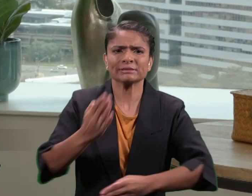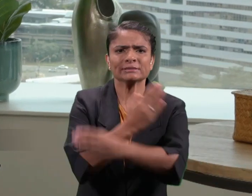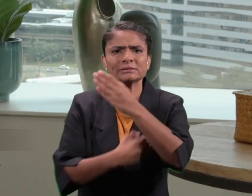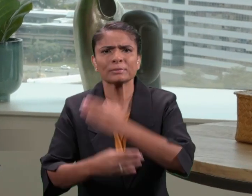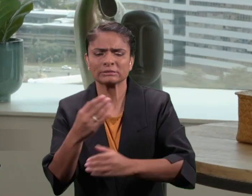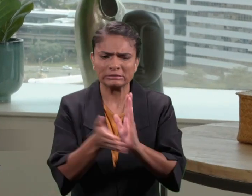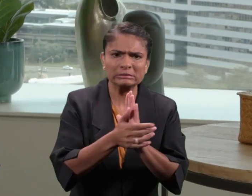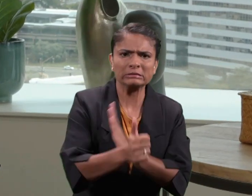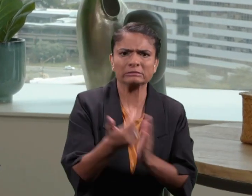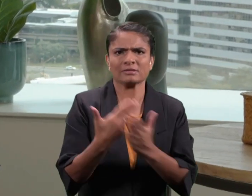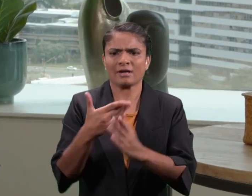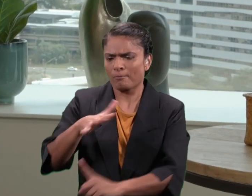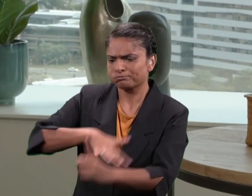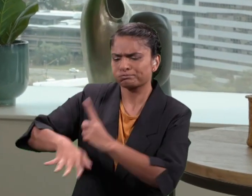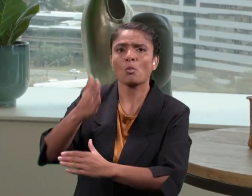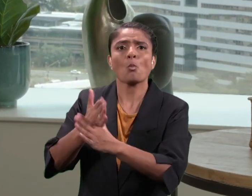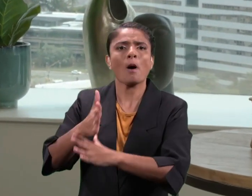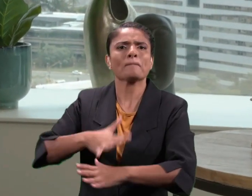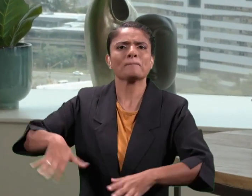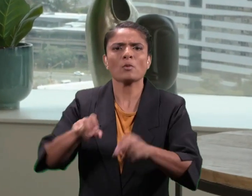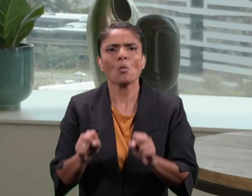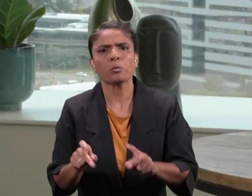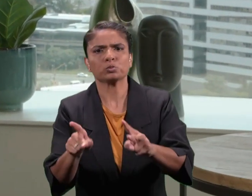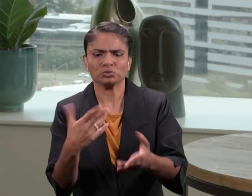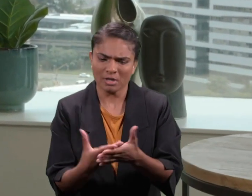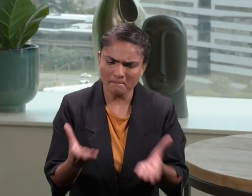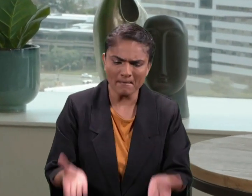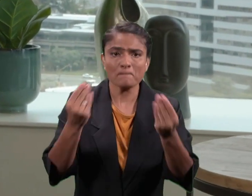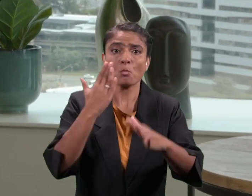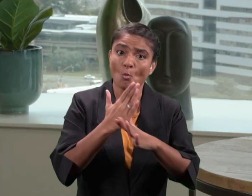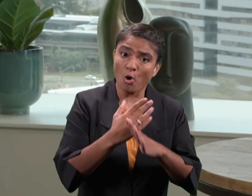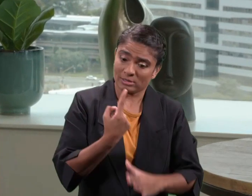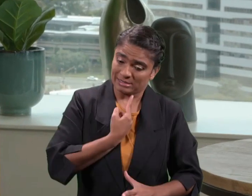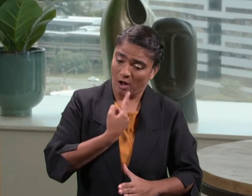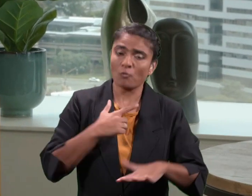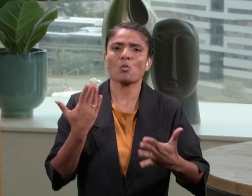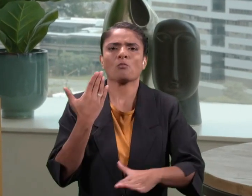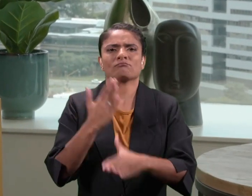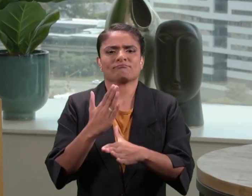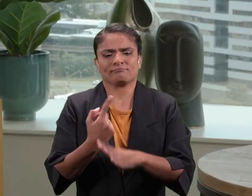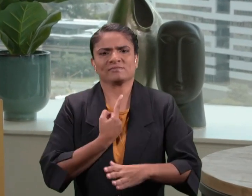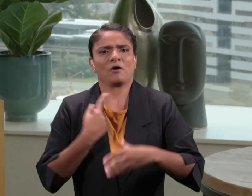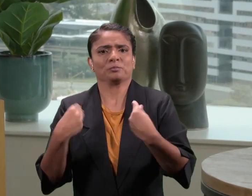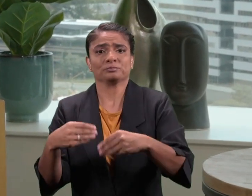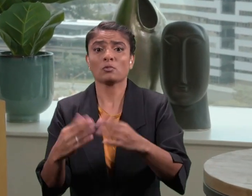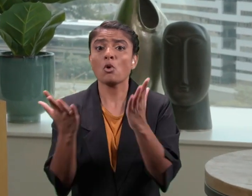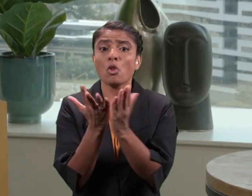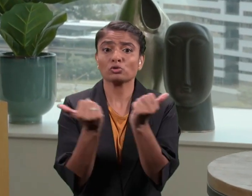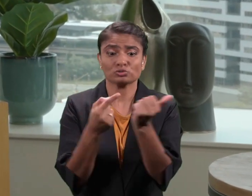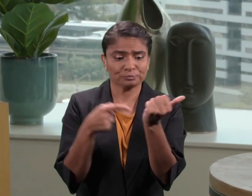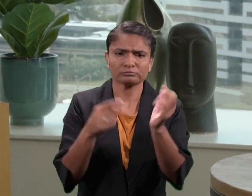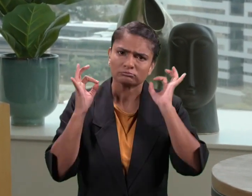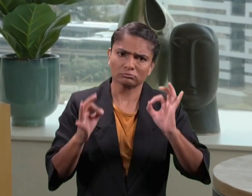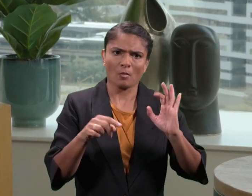necessary skills and workplace experience that will open up better employment or self-employment opportunities. Leerlingskappe is dus